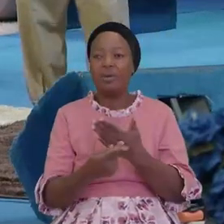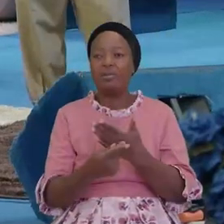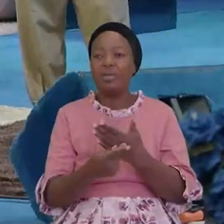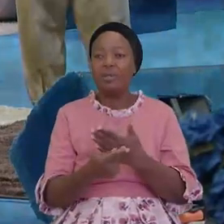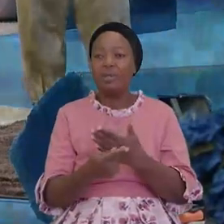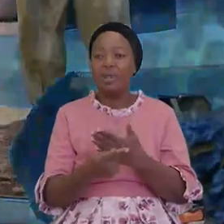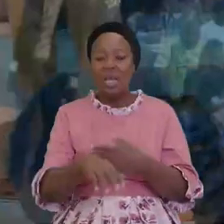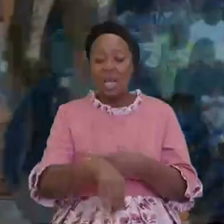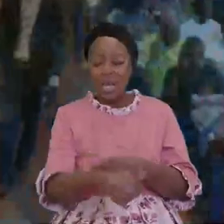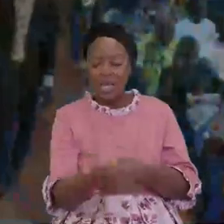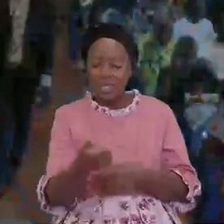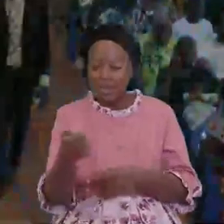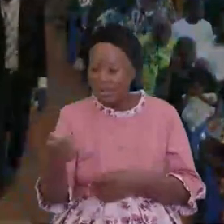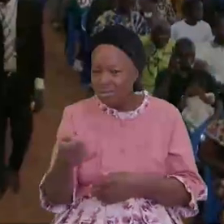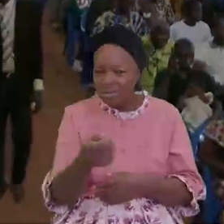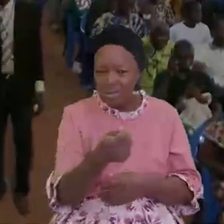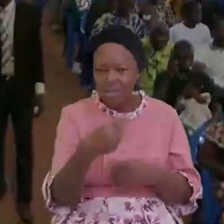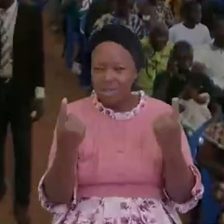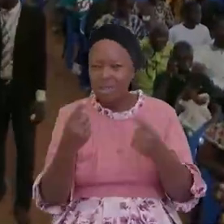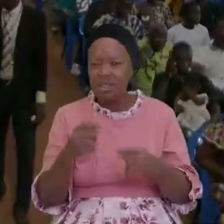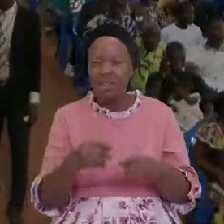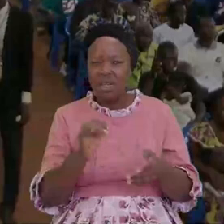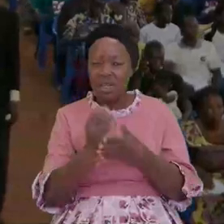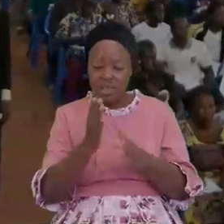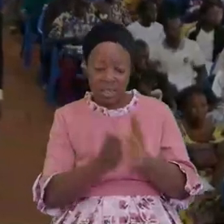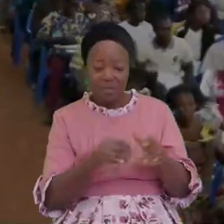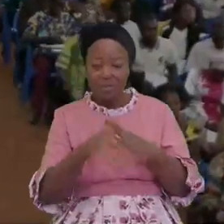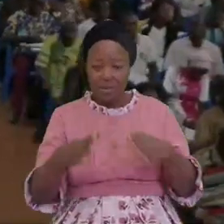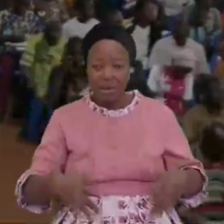Et c'est le dernier jour de la croisade.